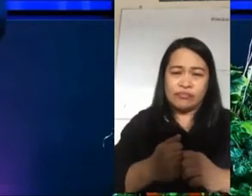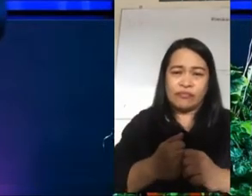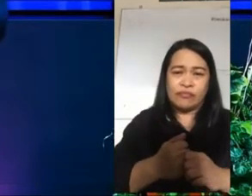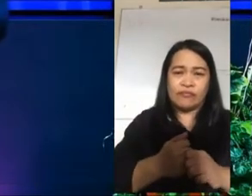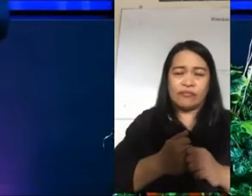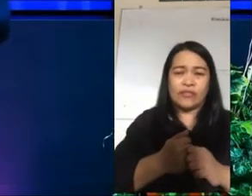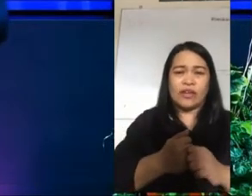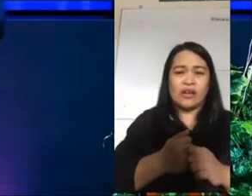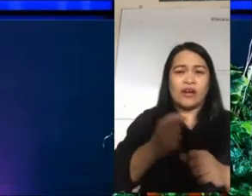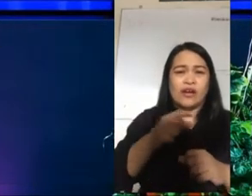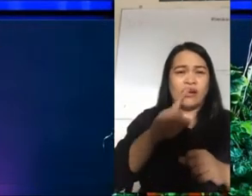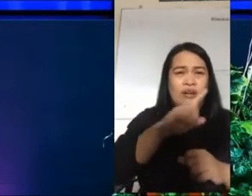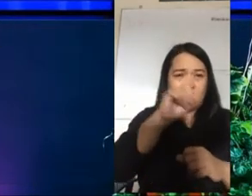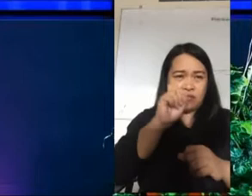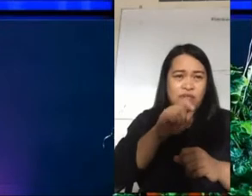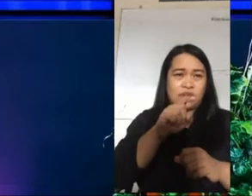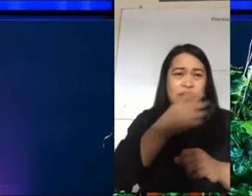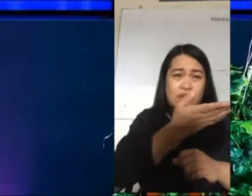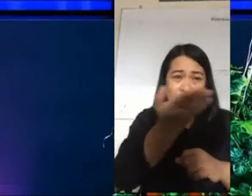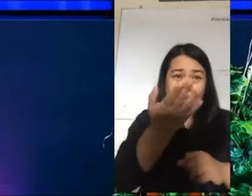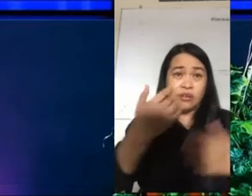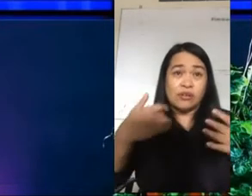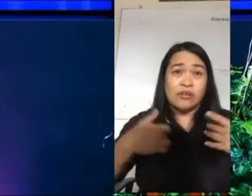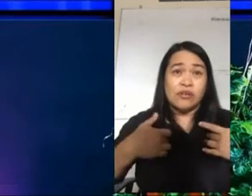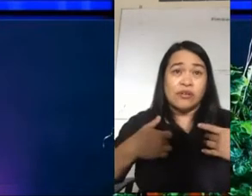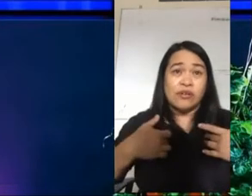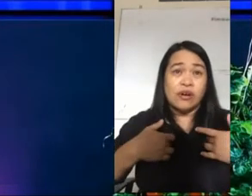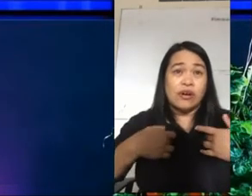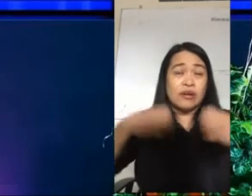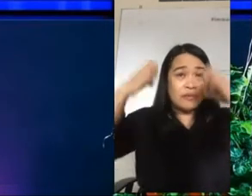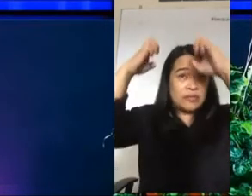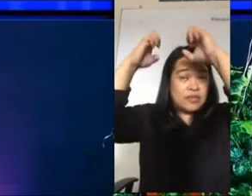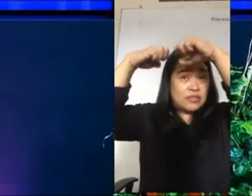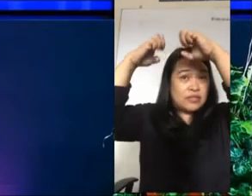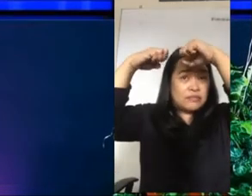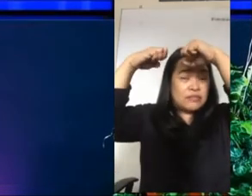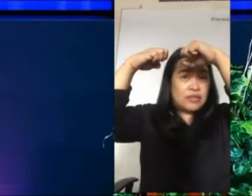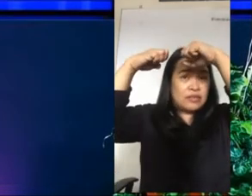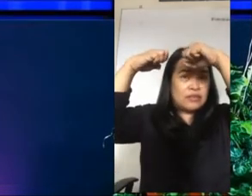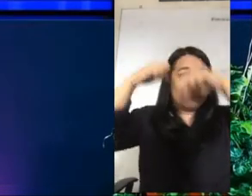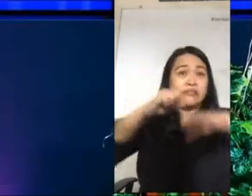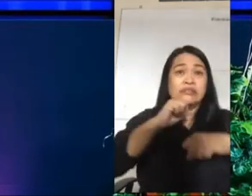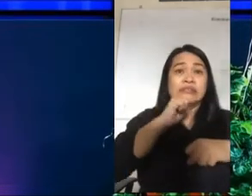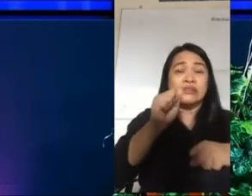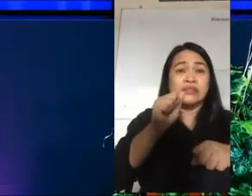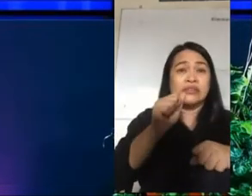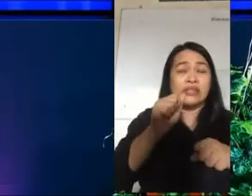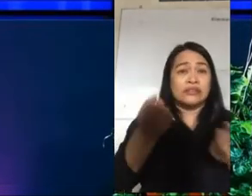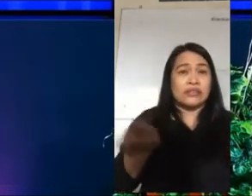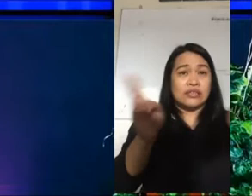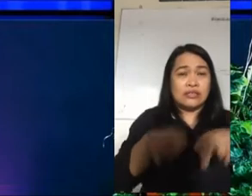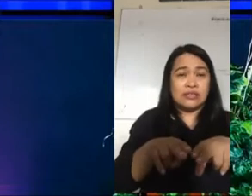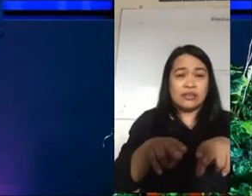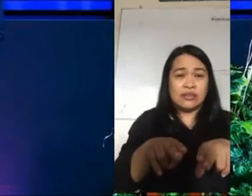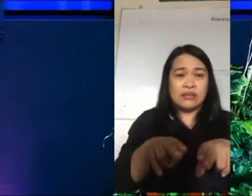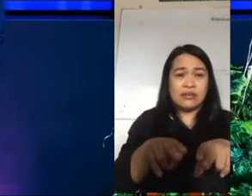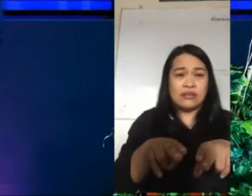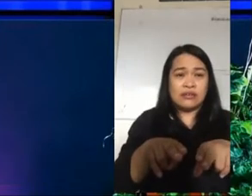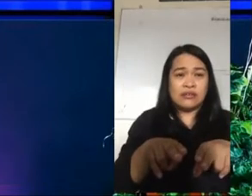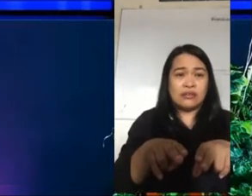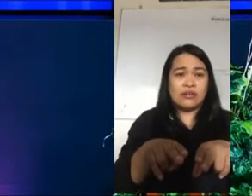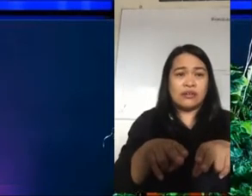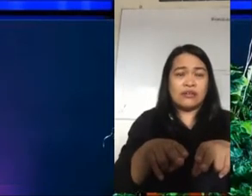inaasahan? Meron ka bang tinulog forward na hindi naganap? O parang naiba ang direksyon ng iyong buhay? The